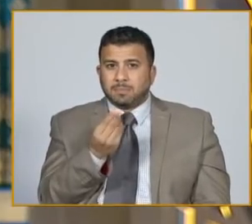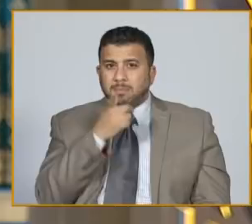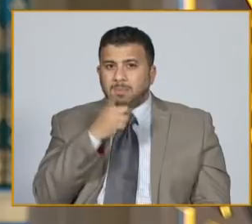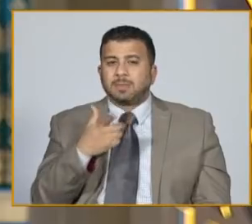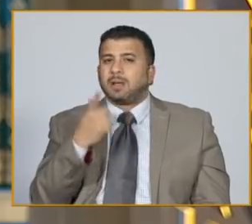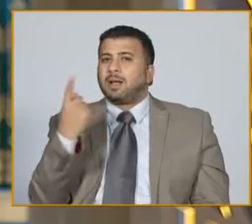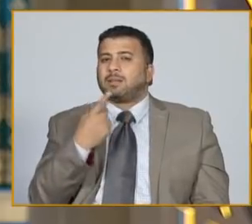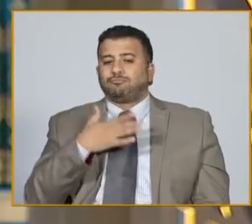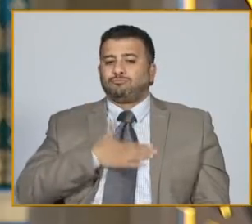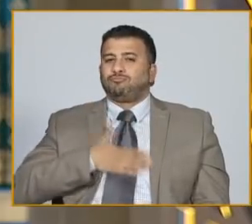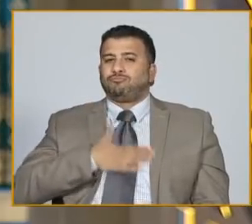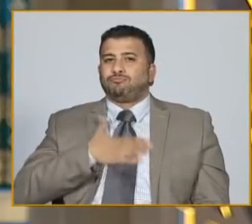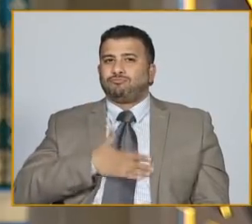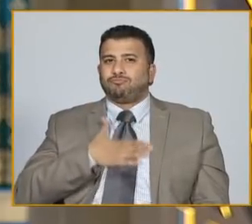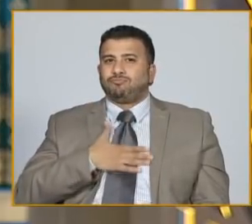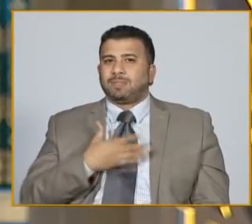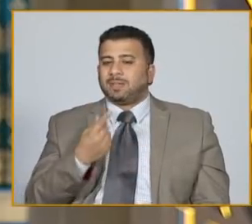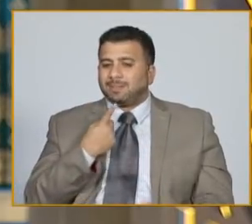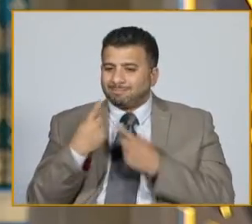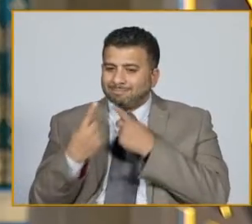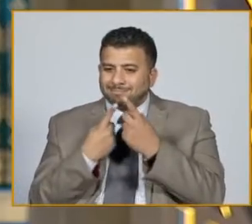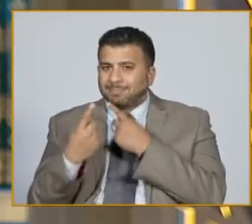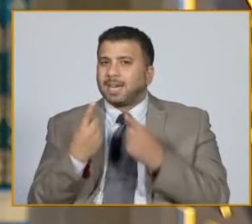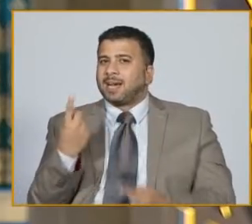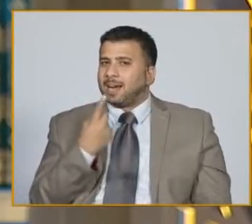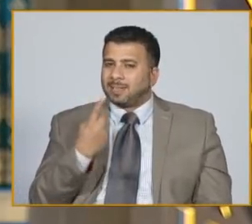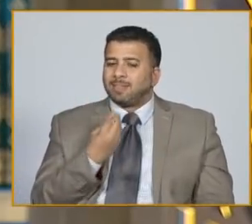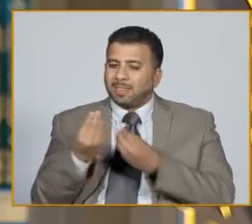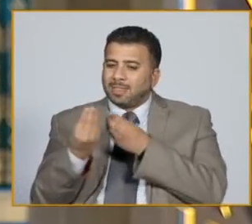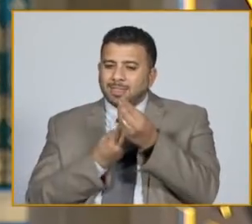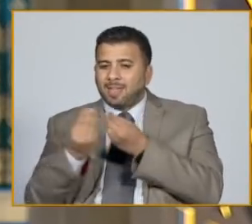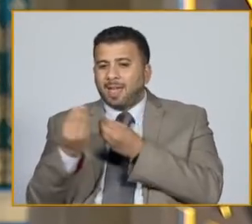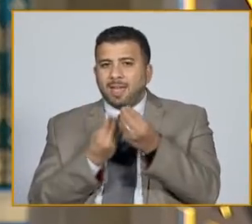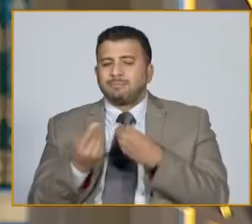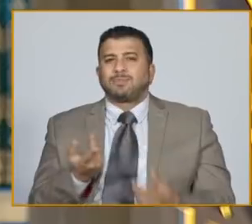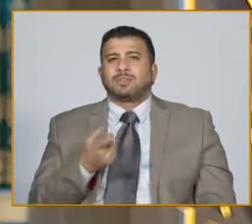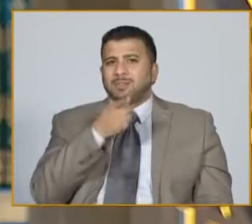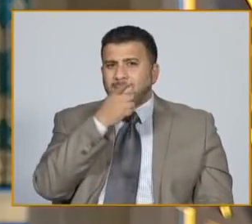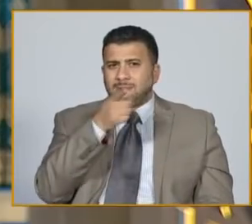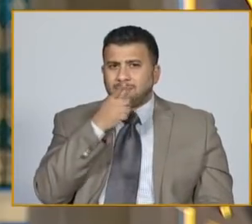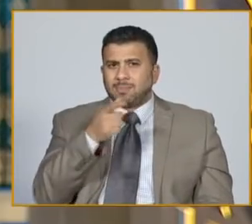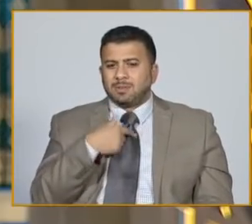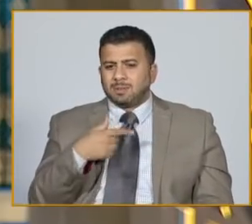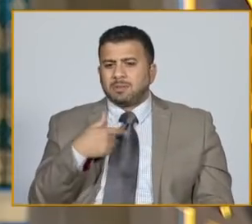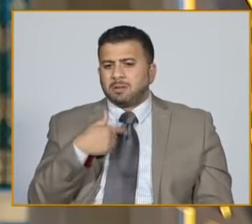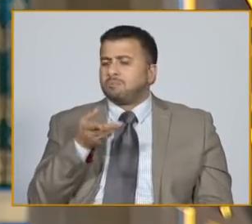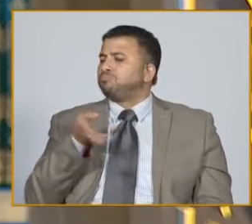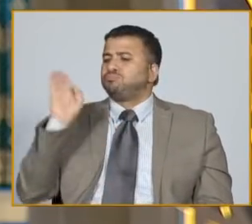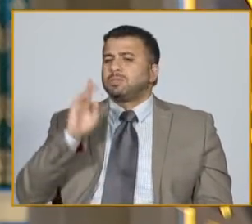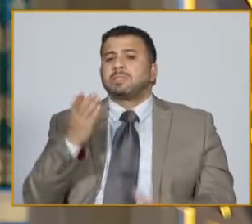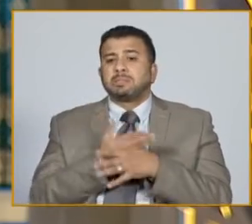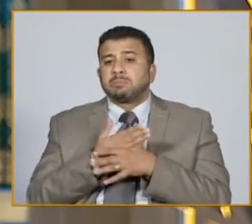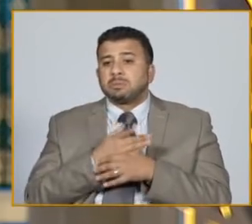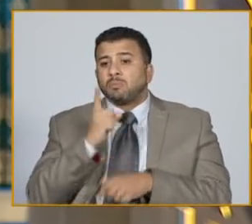سعة في الصدر ولين في العريكة والتعامل، ولا يجوز الخروج بمثل هذه الطريقة